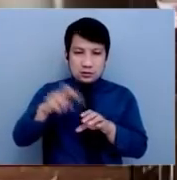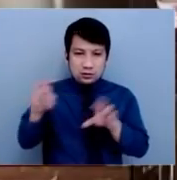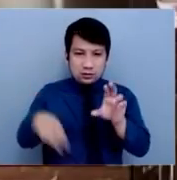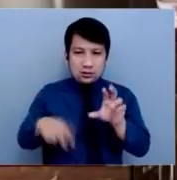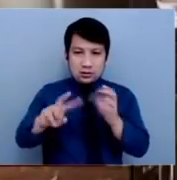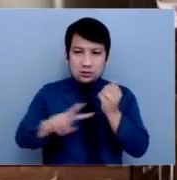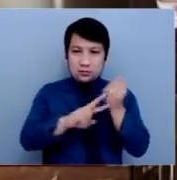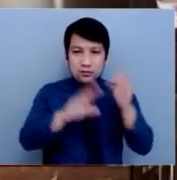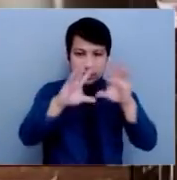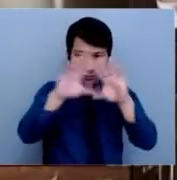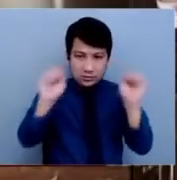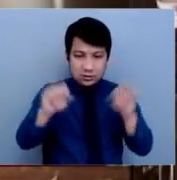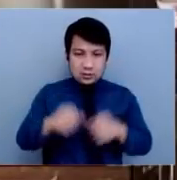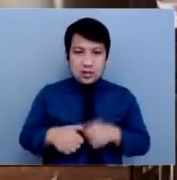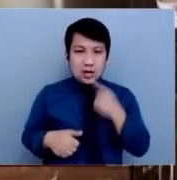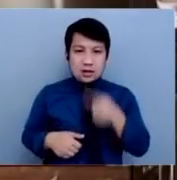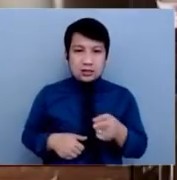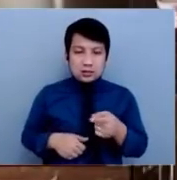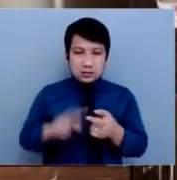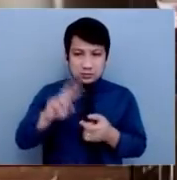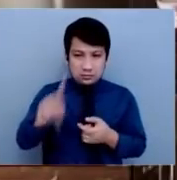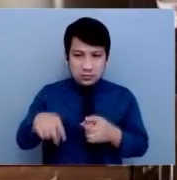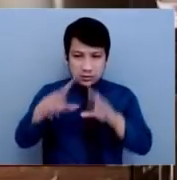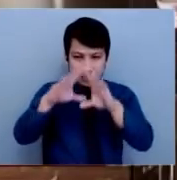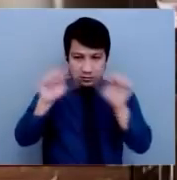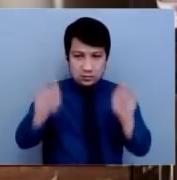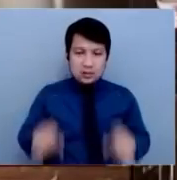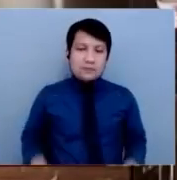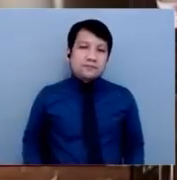vice president-elect, yung mananalong vice presidente.